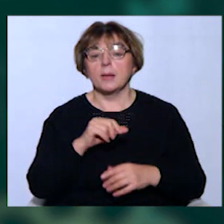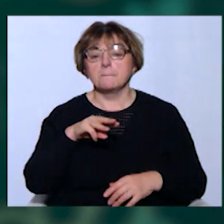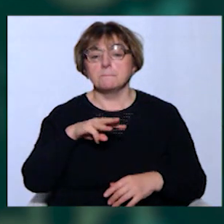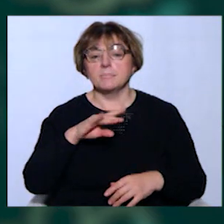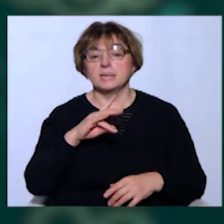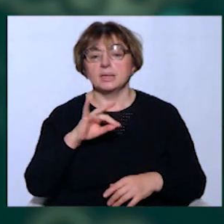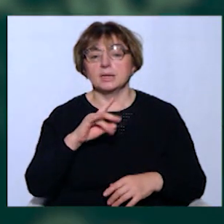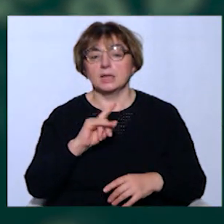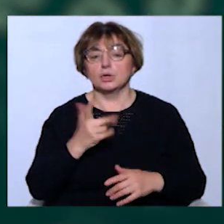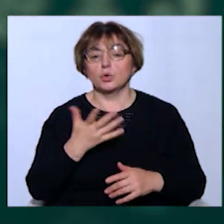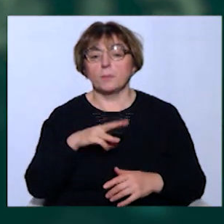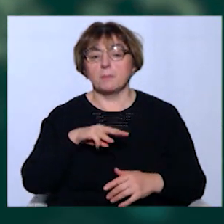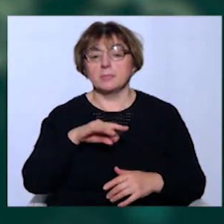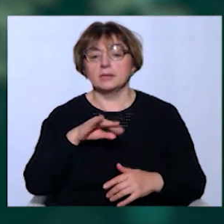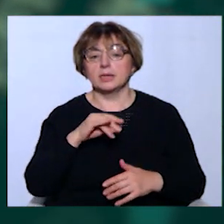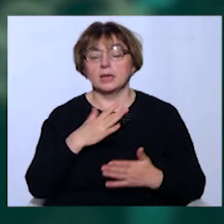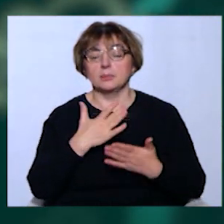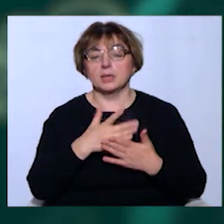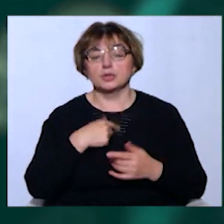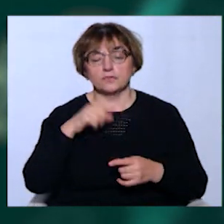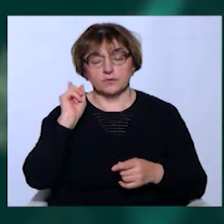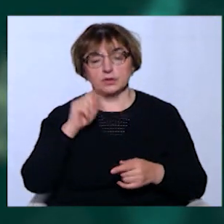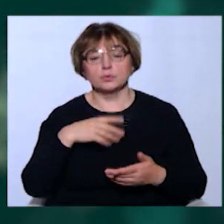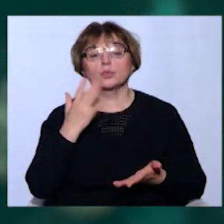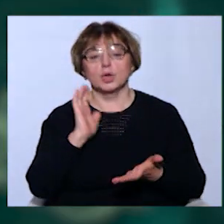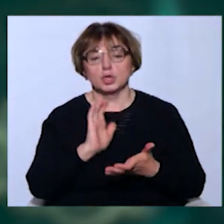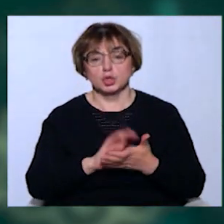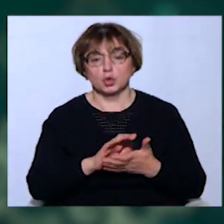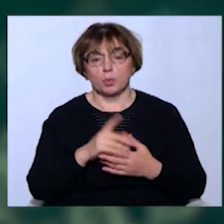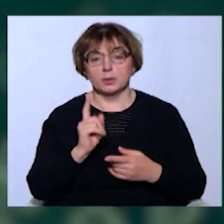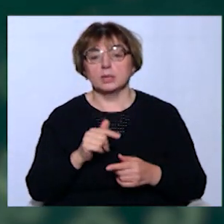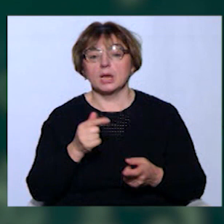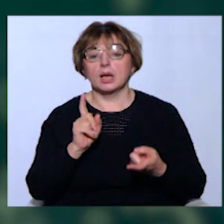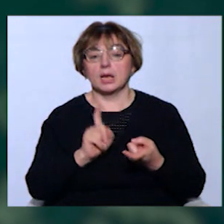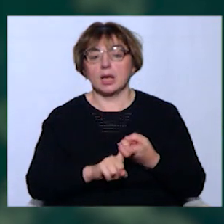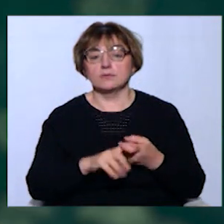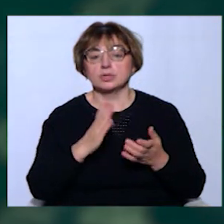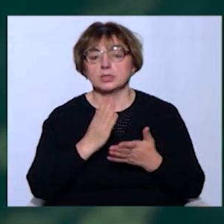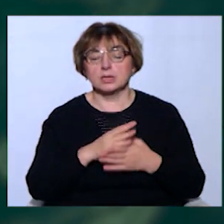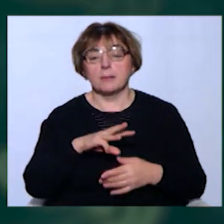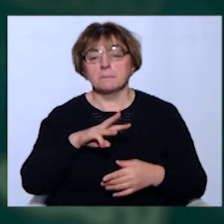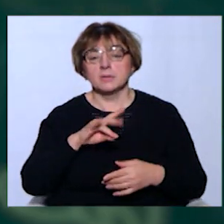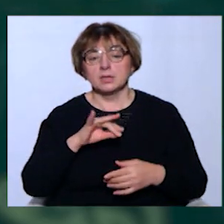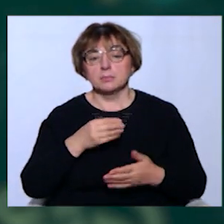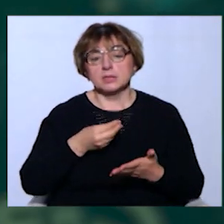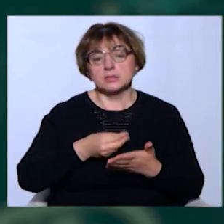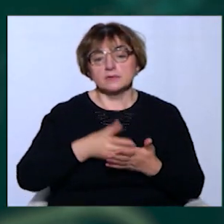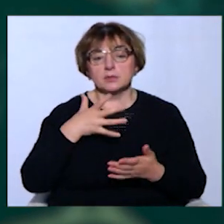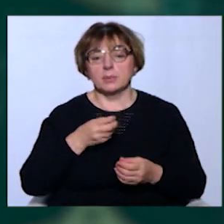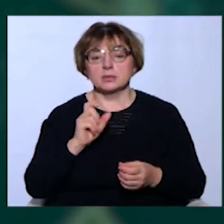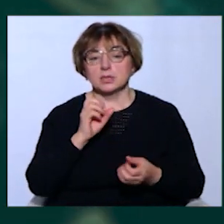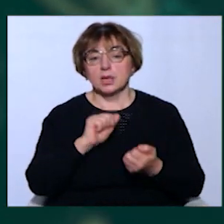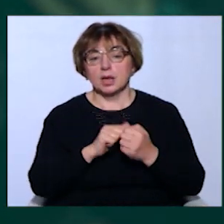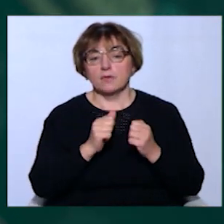მინერალი, რომელი მინერალებია ჩვენთვის ცნობილი, რა კავშირია მინერალებსა და ძვირფას ქვებს